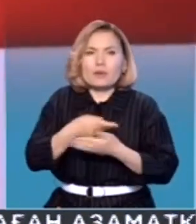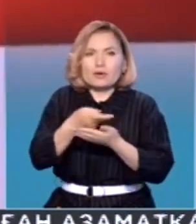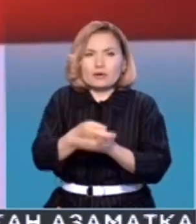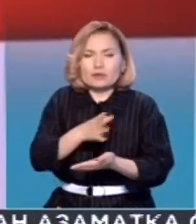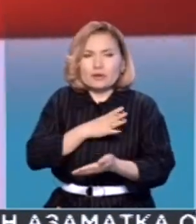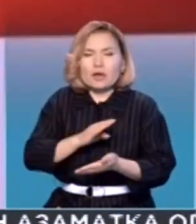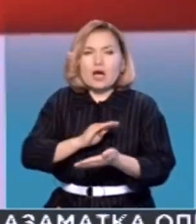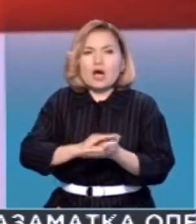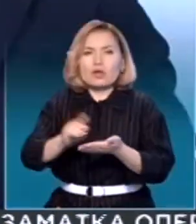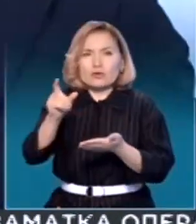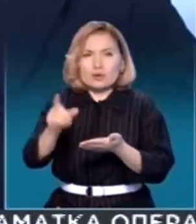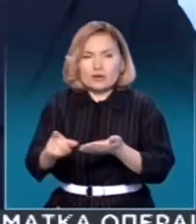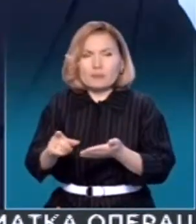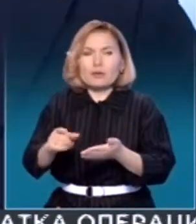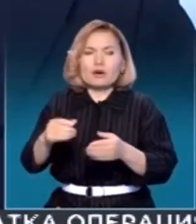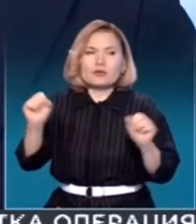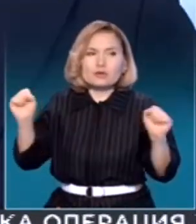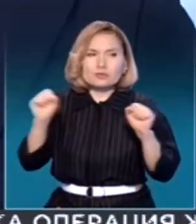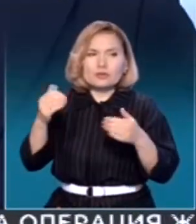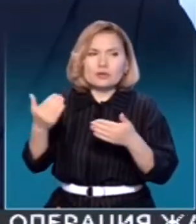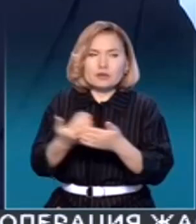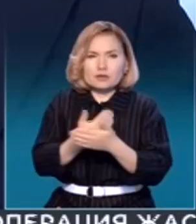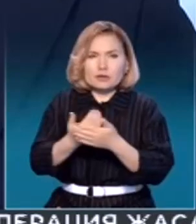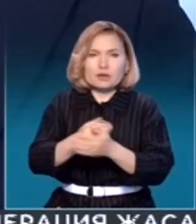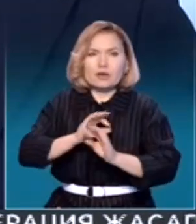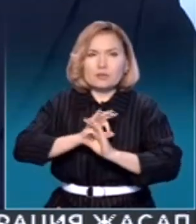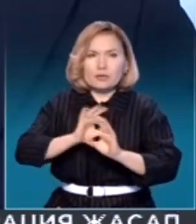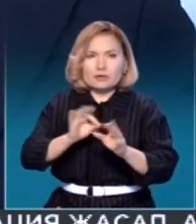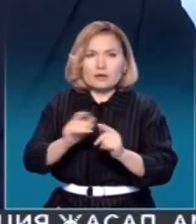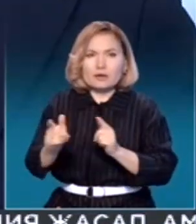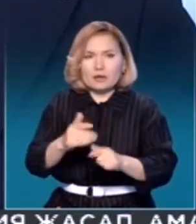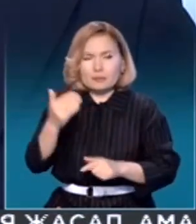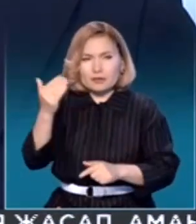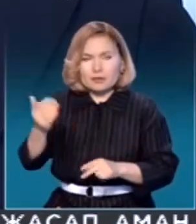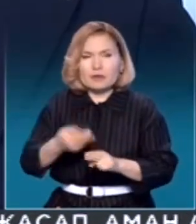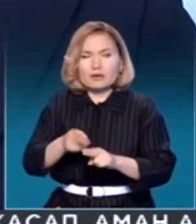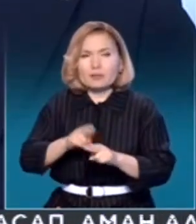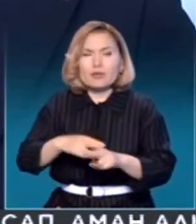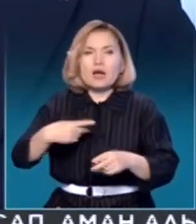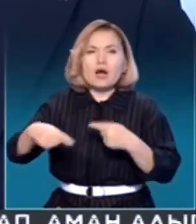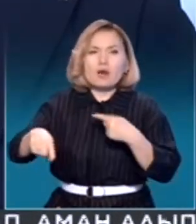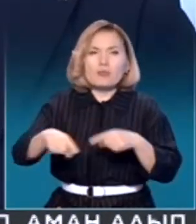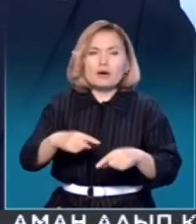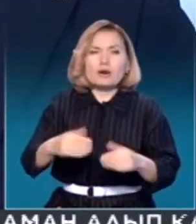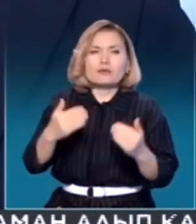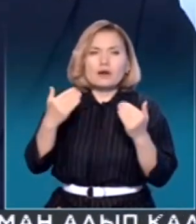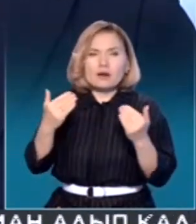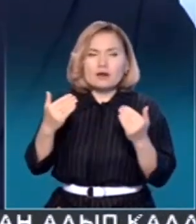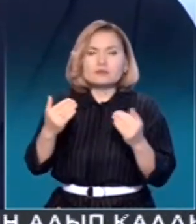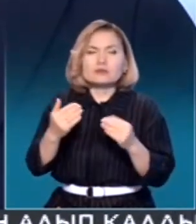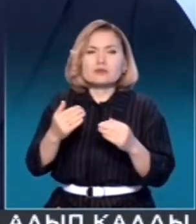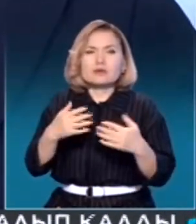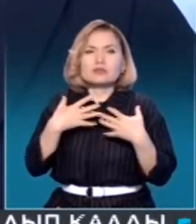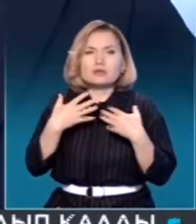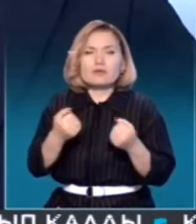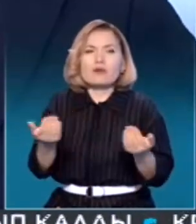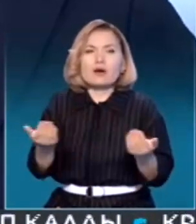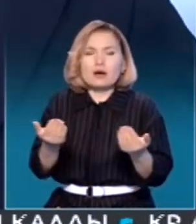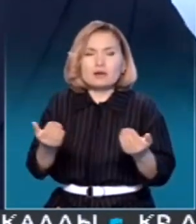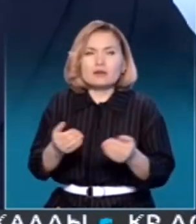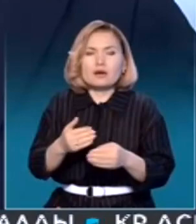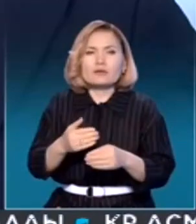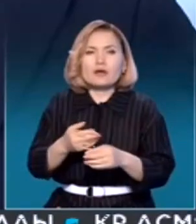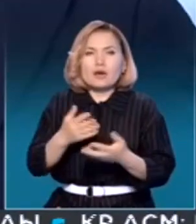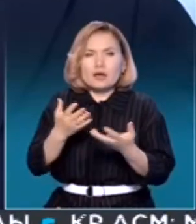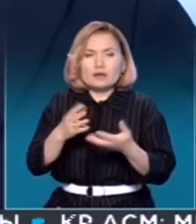жеткізілді. Толығырақ спорт жаңалықтары айдарында әріптесім Асылбек Данияр айтады. Асылбек футболшының қазіргі жағдайы қалай екен? Кешарық бірер минут